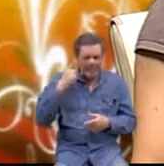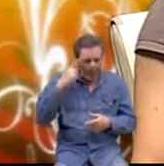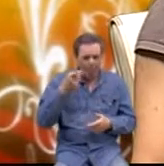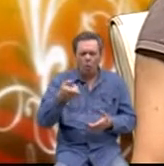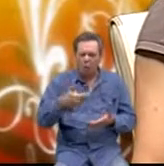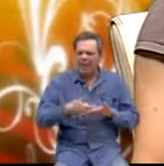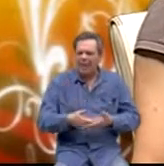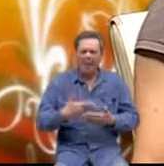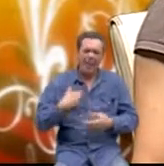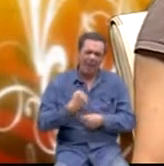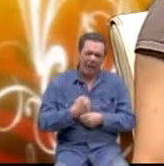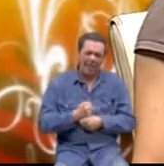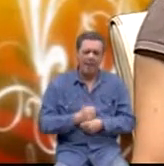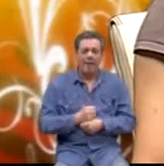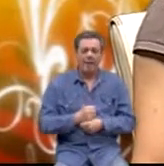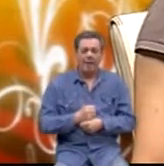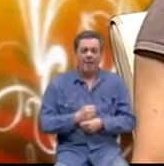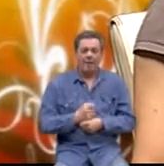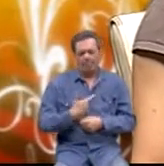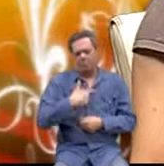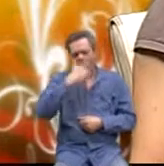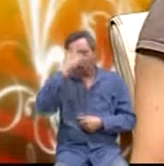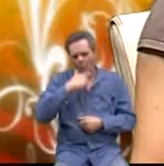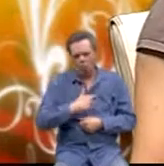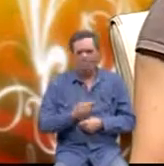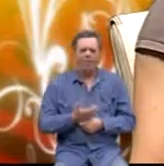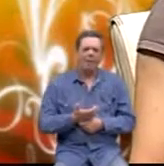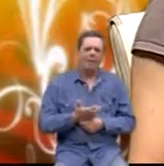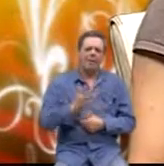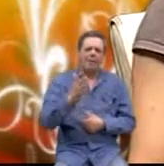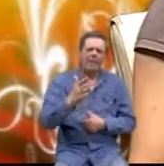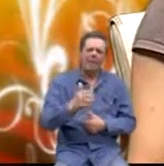negdje temelj našeg djelovanja je to da osoba,